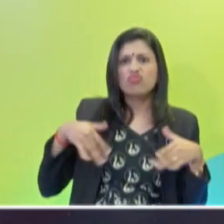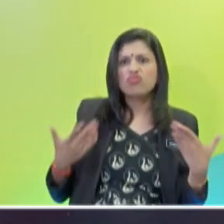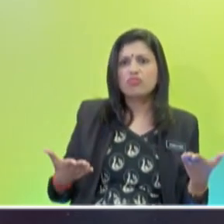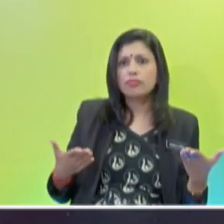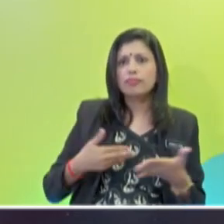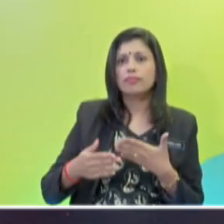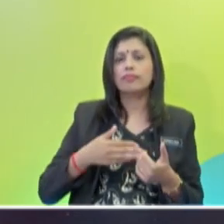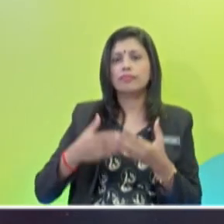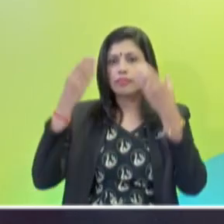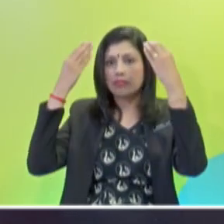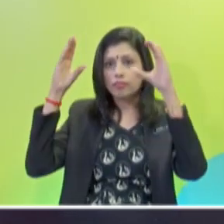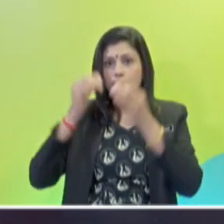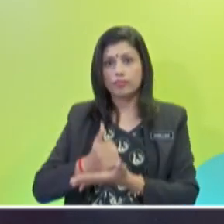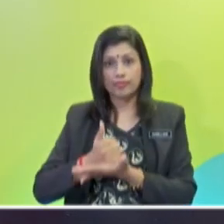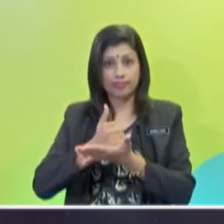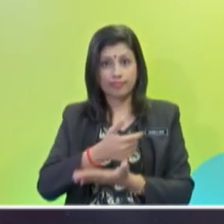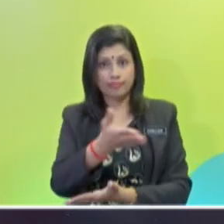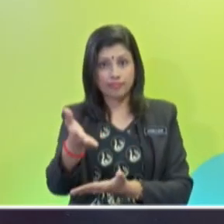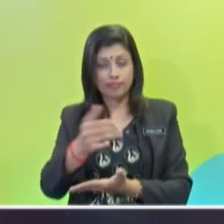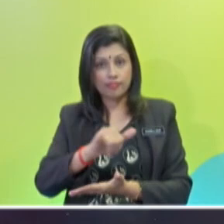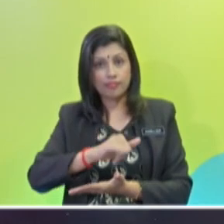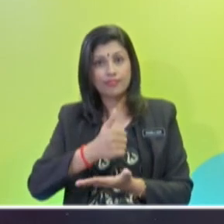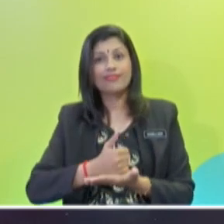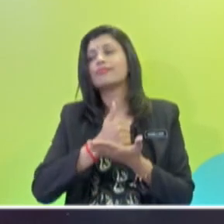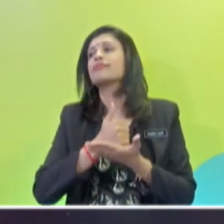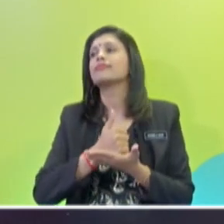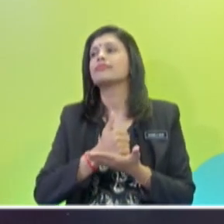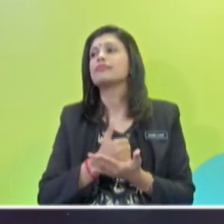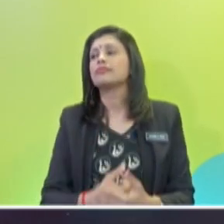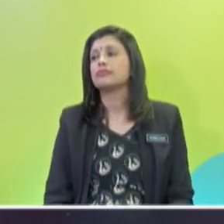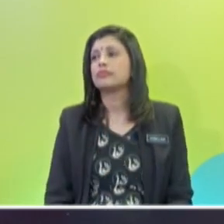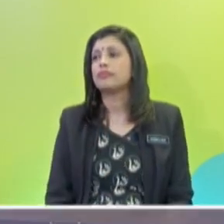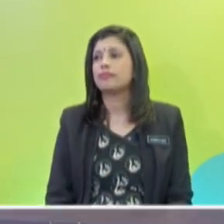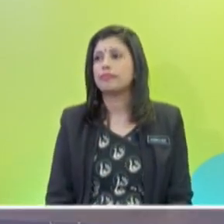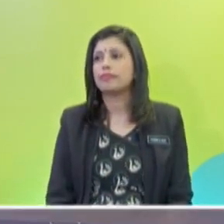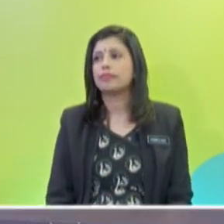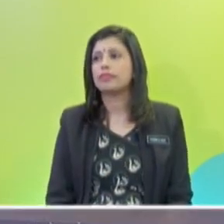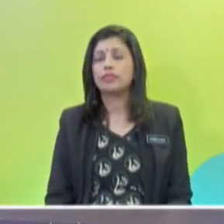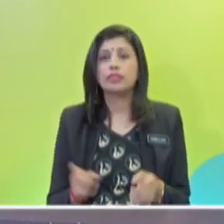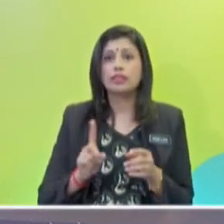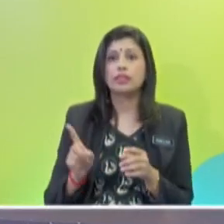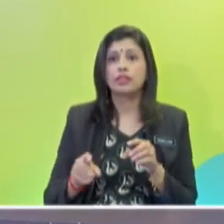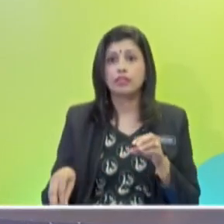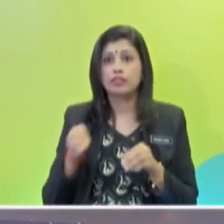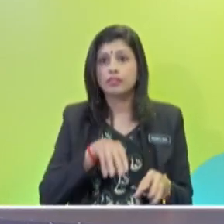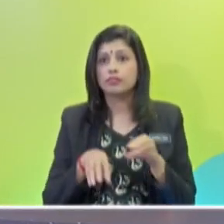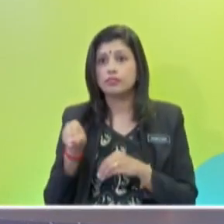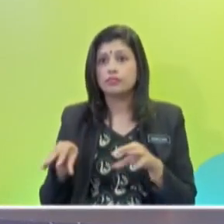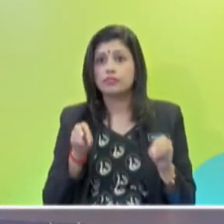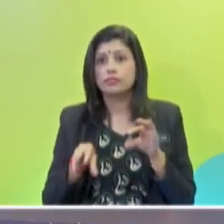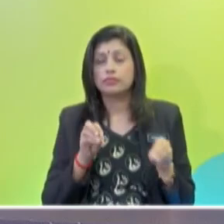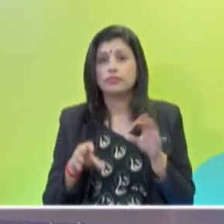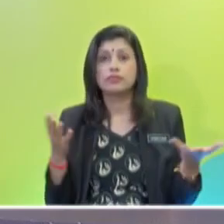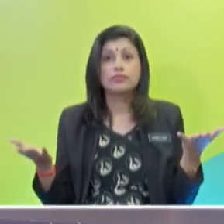Boleh cikgu? Murid-murid jom kita cuba sama-sama. Okey. Okey, 1 2 3. Jom. Mana satu kita nak asingkan?